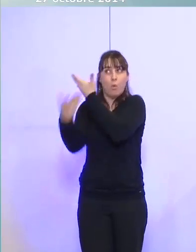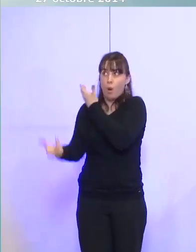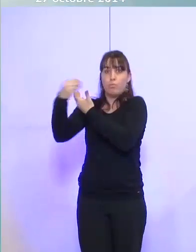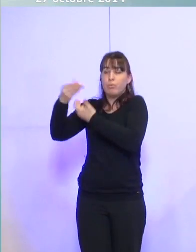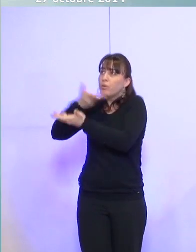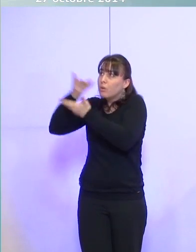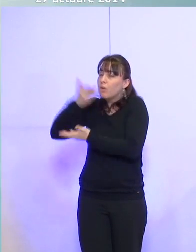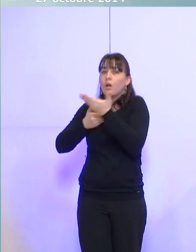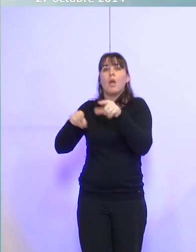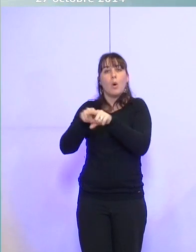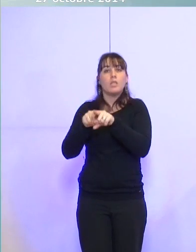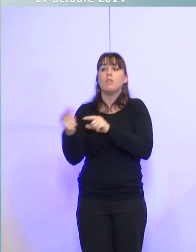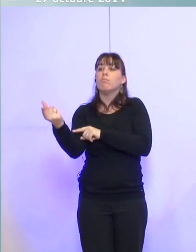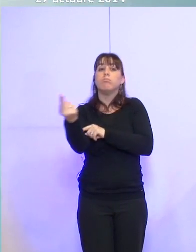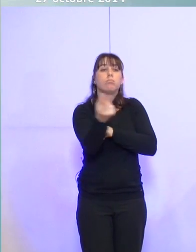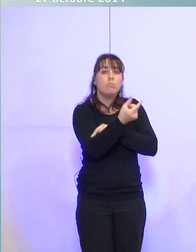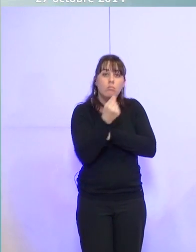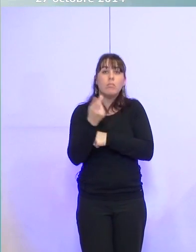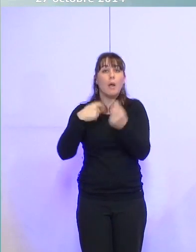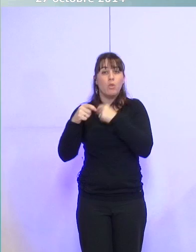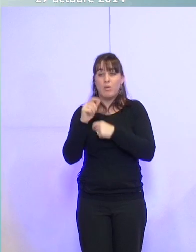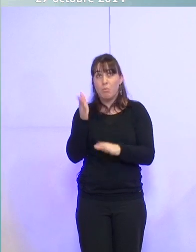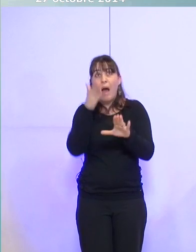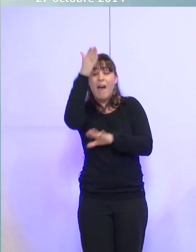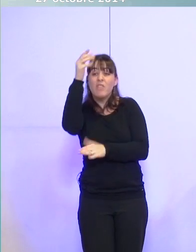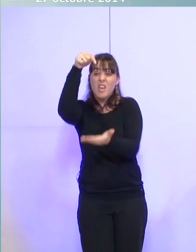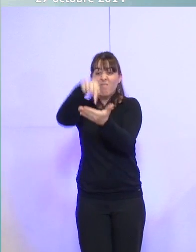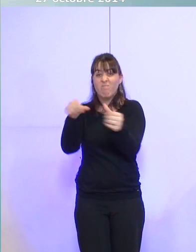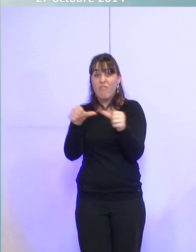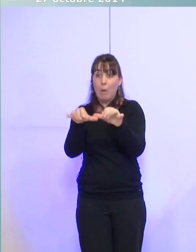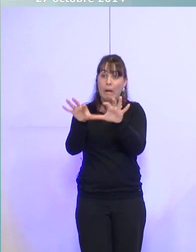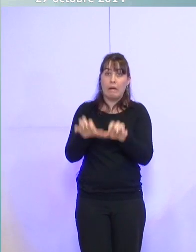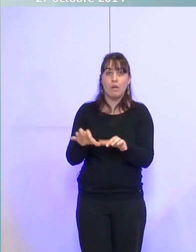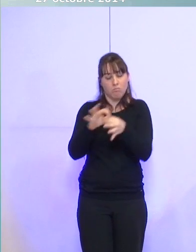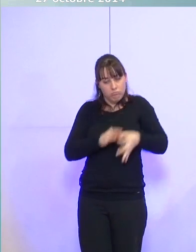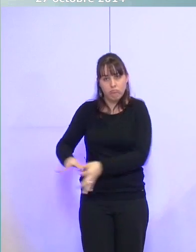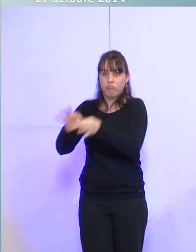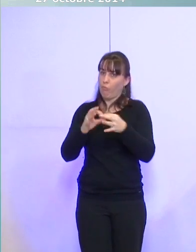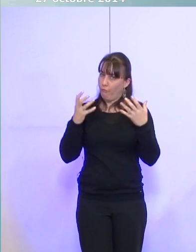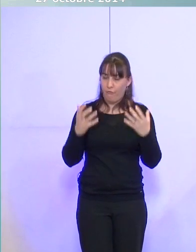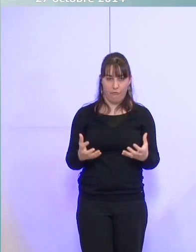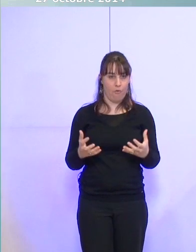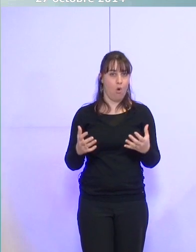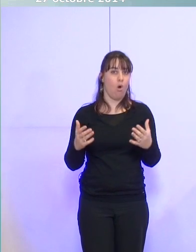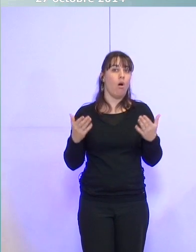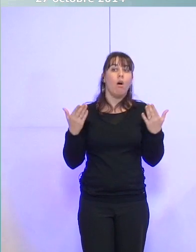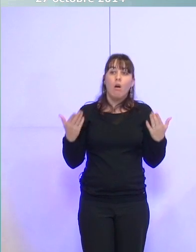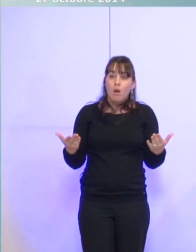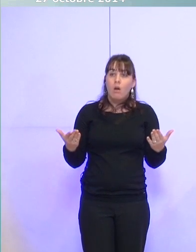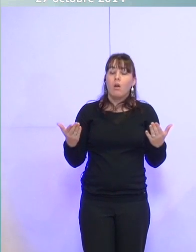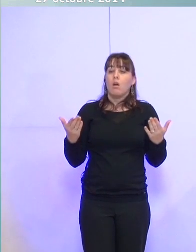et l'ensemble des acteurs économiques pour l'avenir de ce lieu. C'est à cela que nous nous sommes attachés. Marcher sur